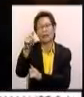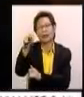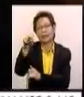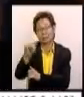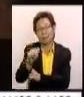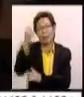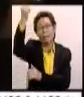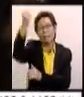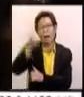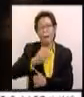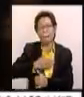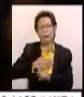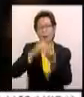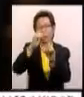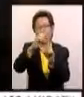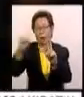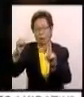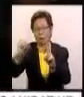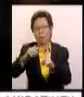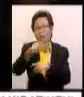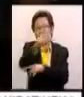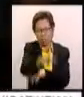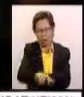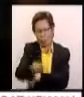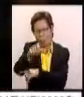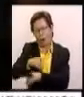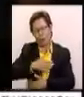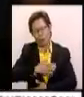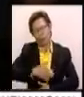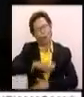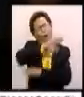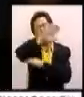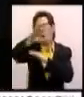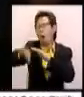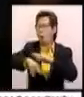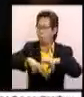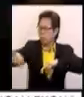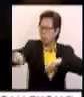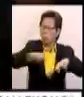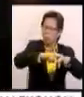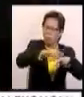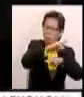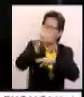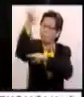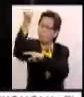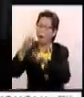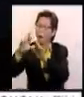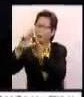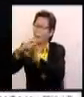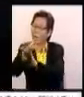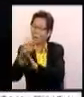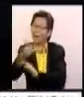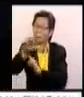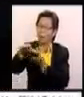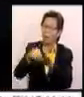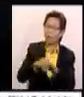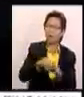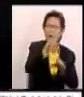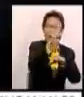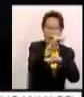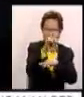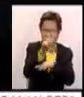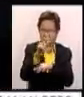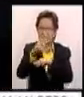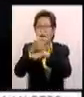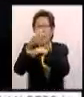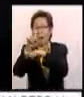Bagi pas My 100, pelanggan boleh menikmati semua perkhidmatan rel dan bas Rapid KL, termasuk MRT,